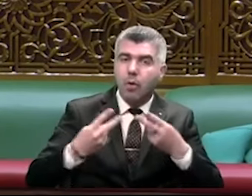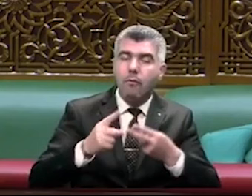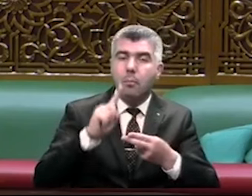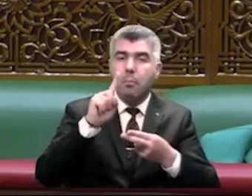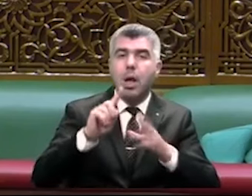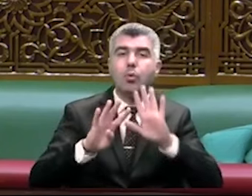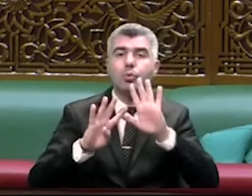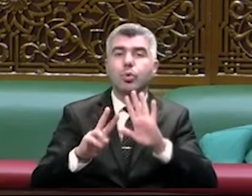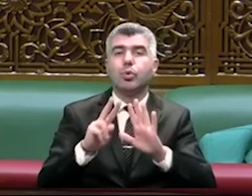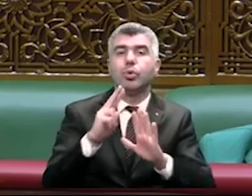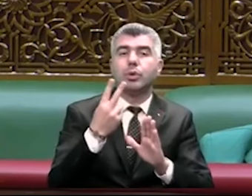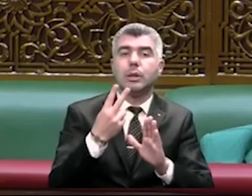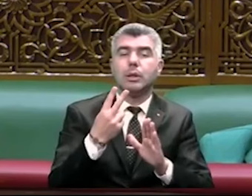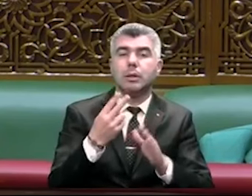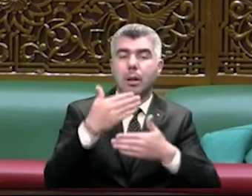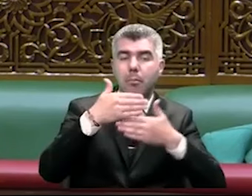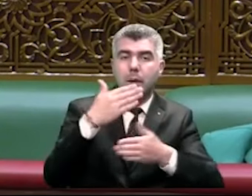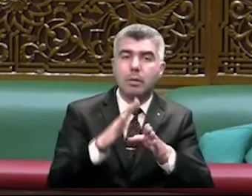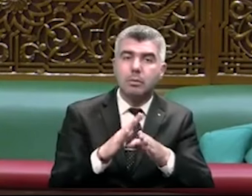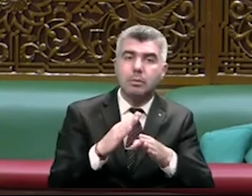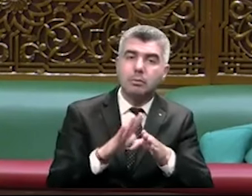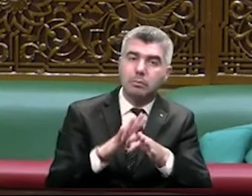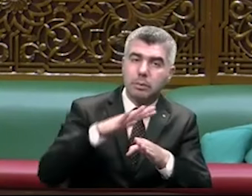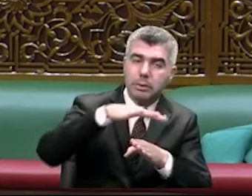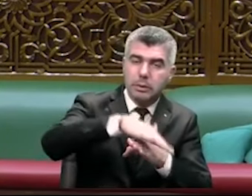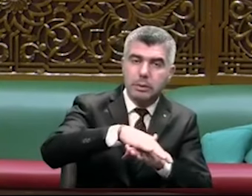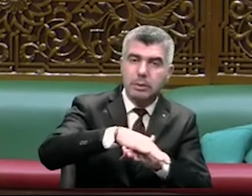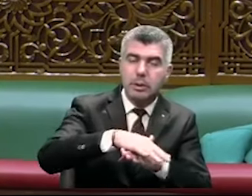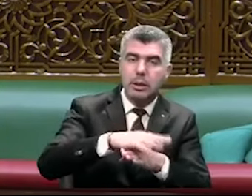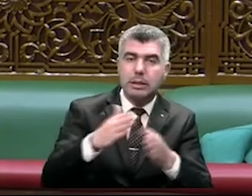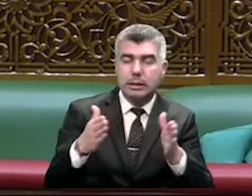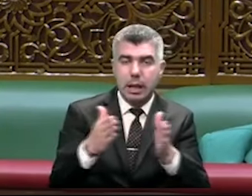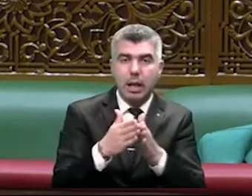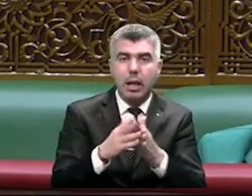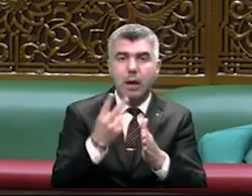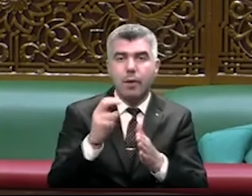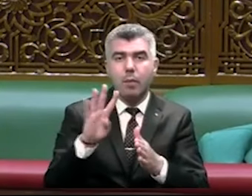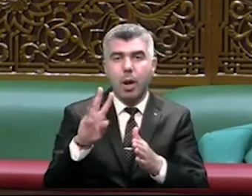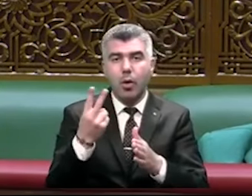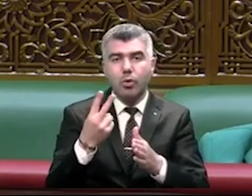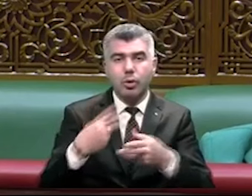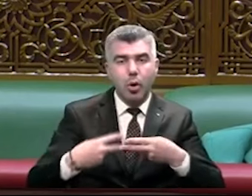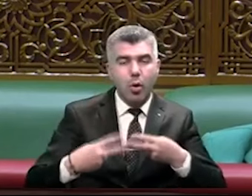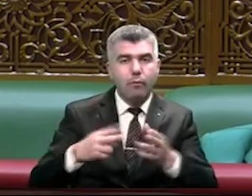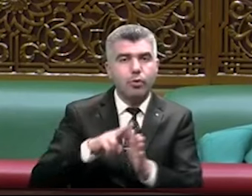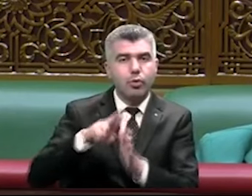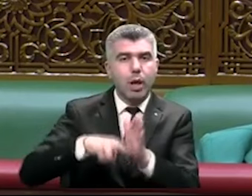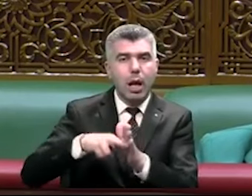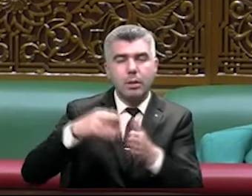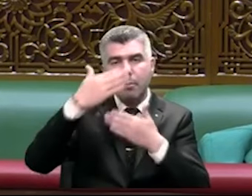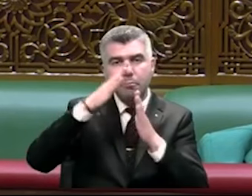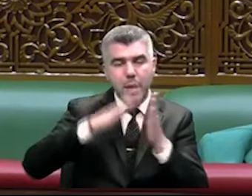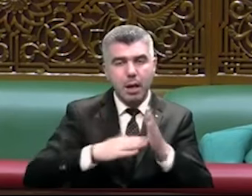انزاجي وصغير برسم الفتره 2022 2024 في كل جهه المملكه ومع ذلك